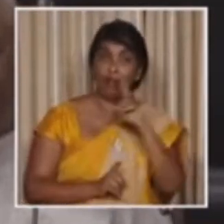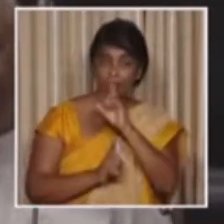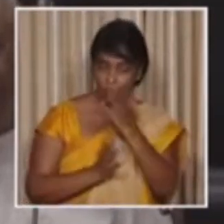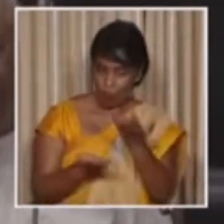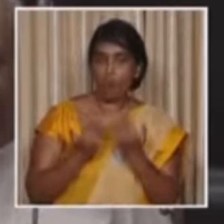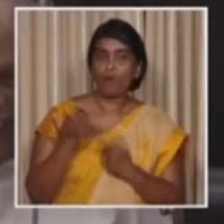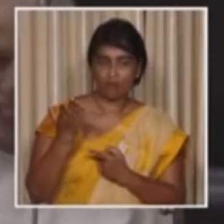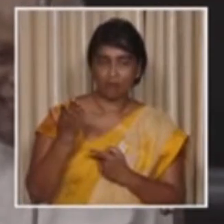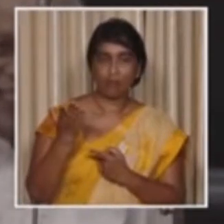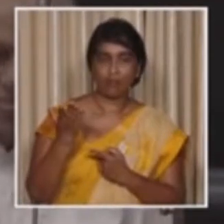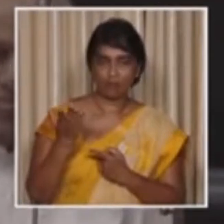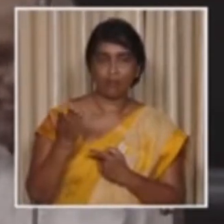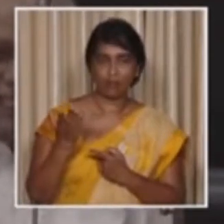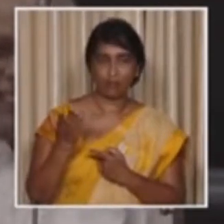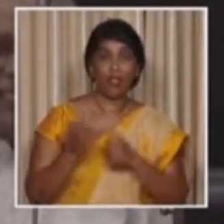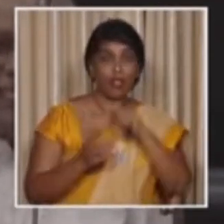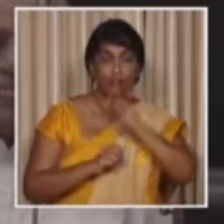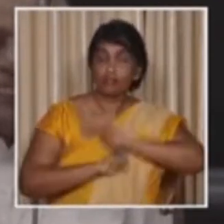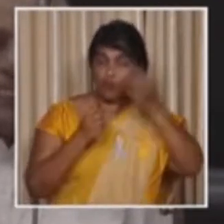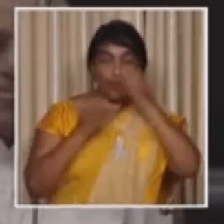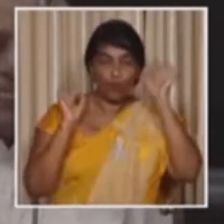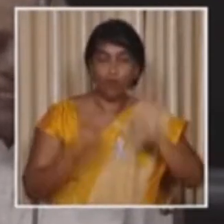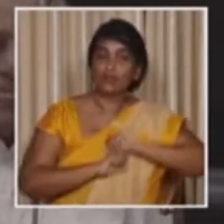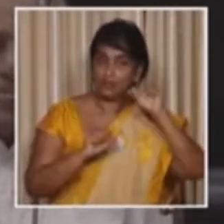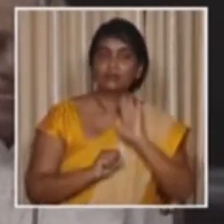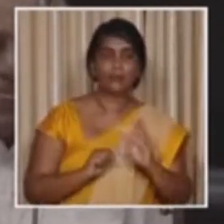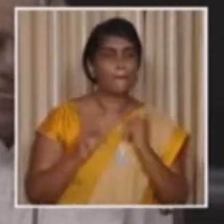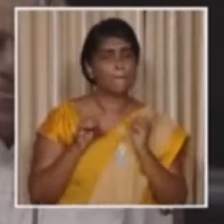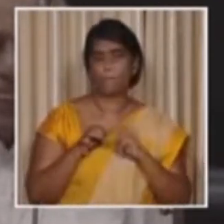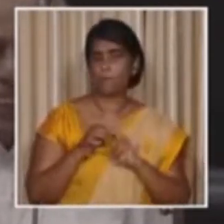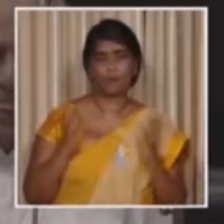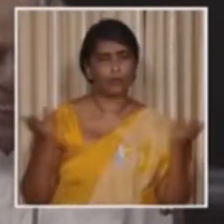මේකට ඔබතුමා සත්‍යග්‍රහ කරන්න ඕනේ මේකට ඒක ප්‍රශ්නයක්